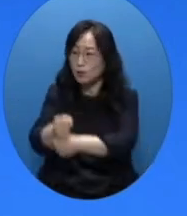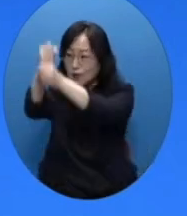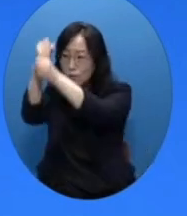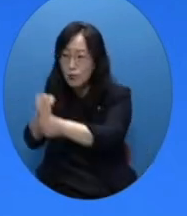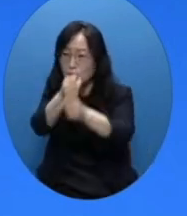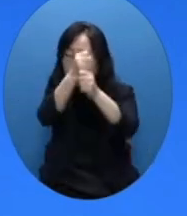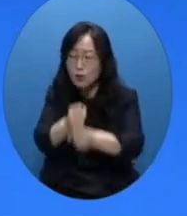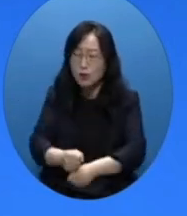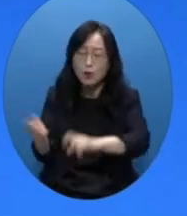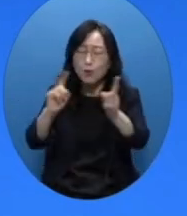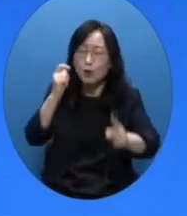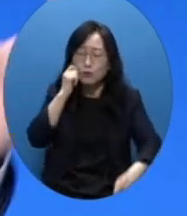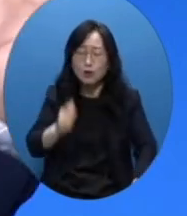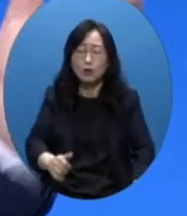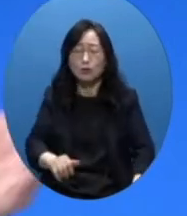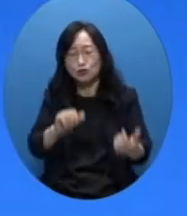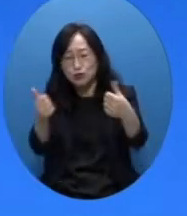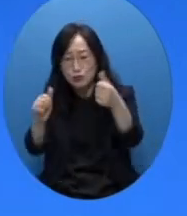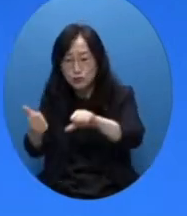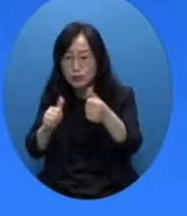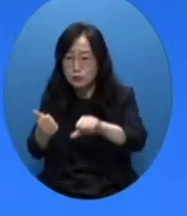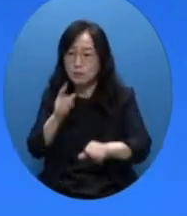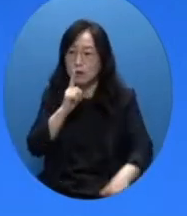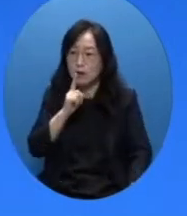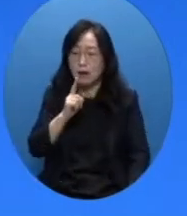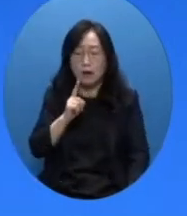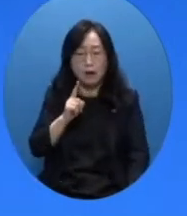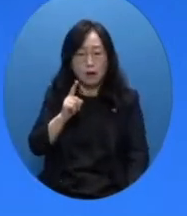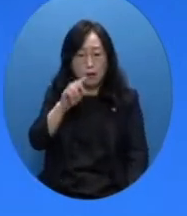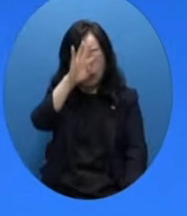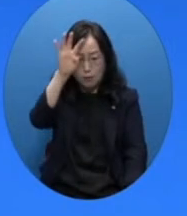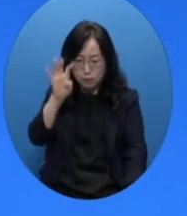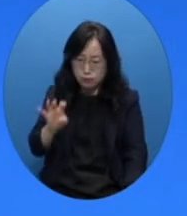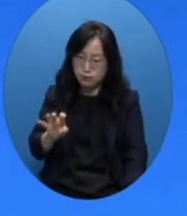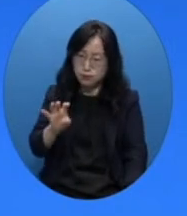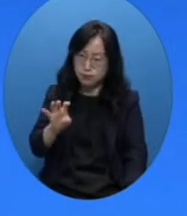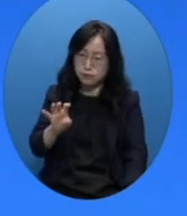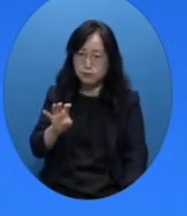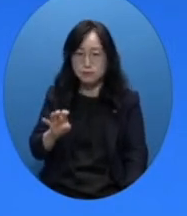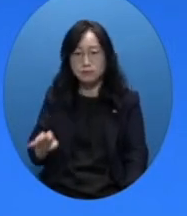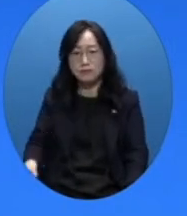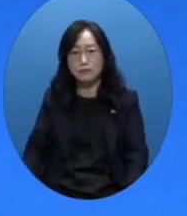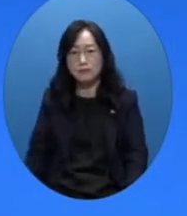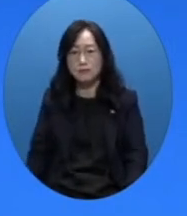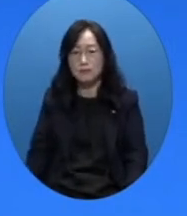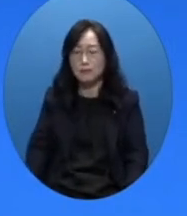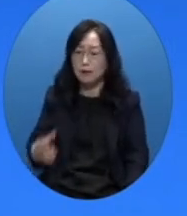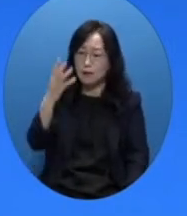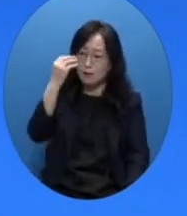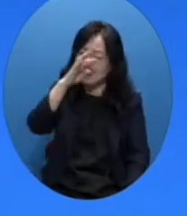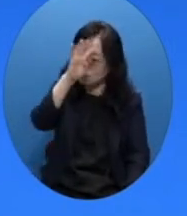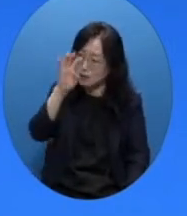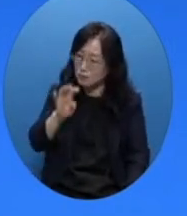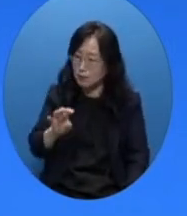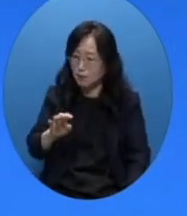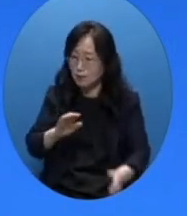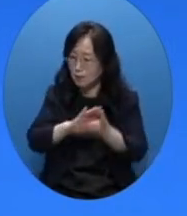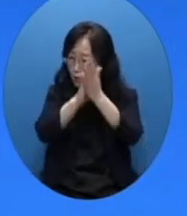살겠다, 죽겠다 하니까 이렇게 잘 사는 나라에서 왜 그런 말을 하나, 그러면서 참 이상하게